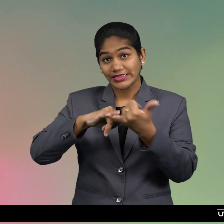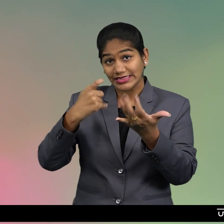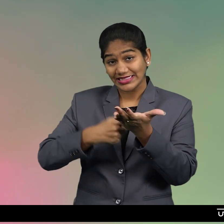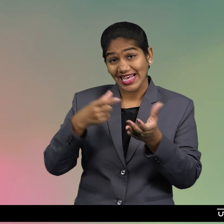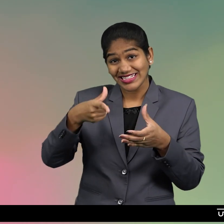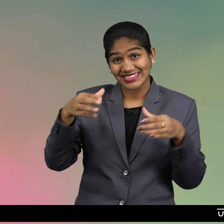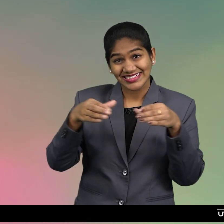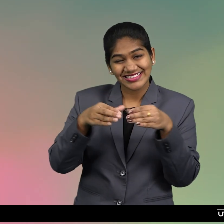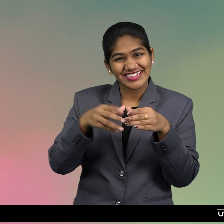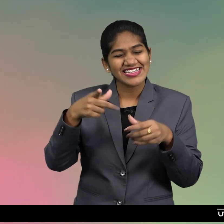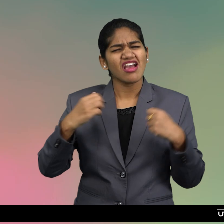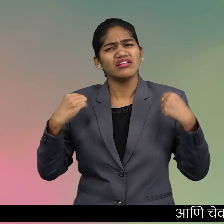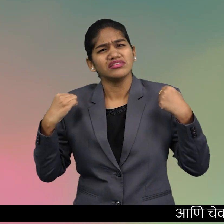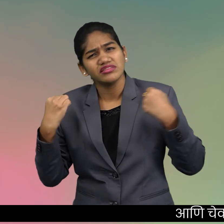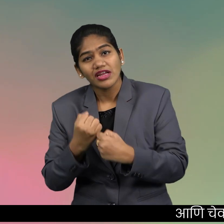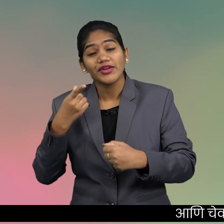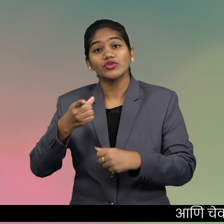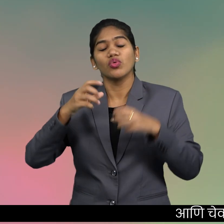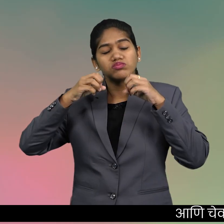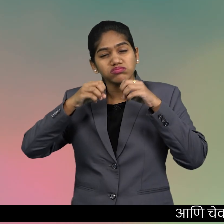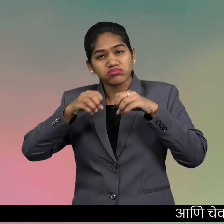जर्मनी, हंगेरी आणि